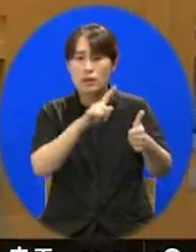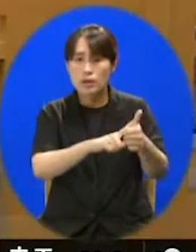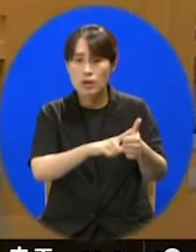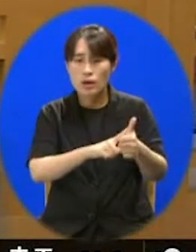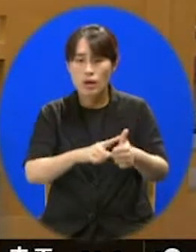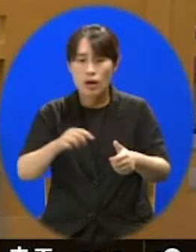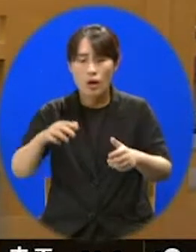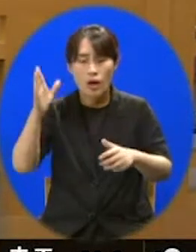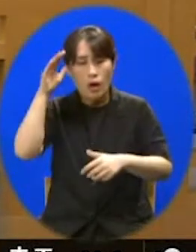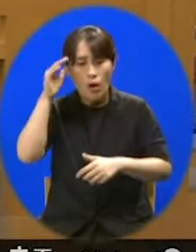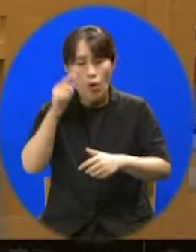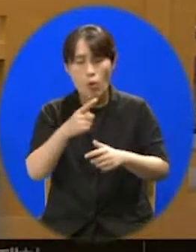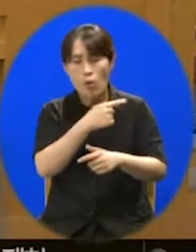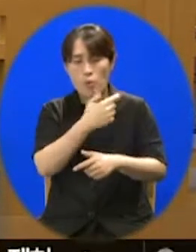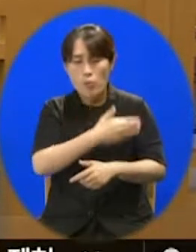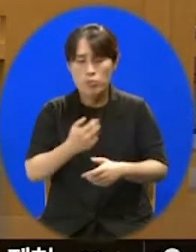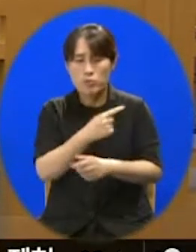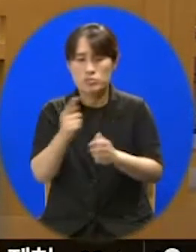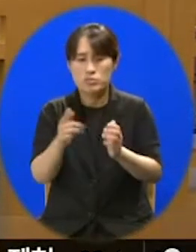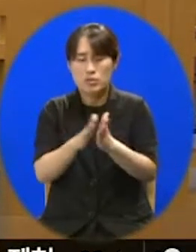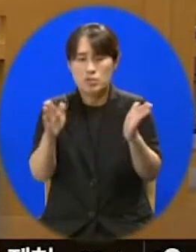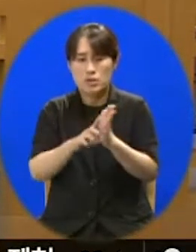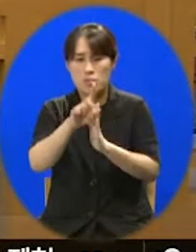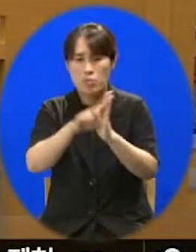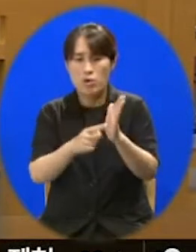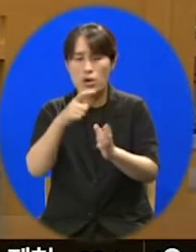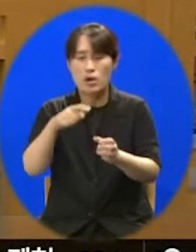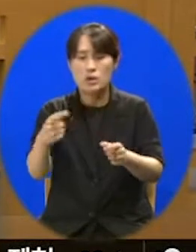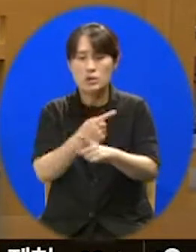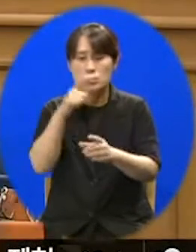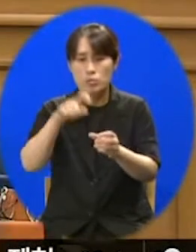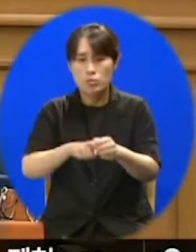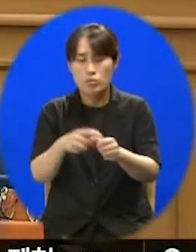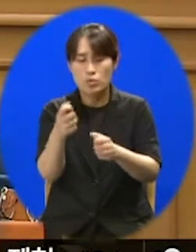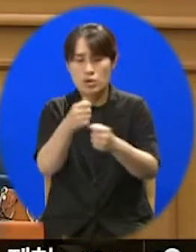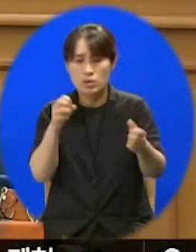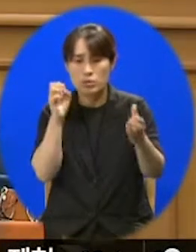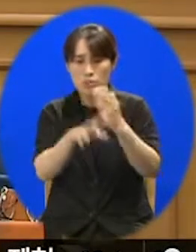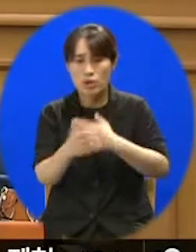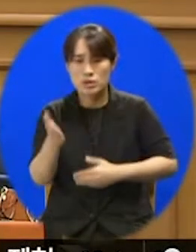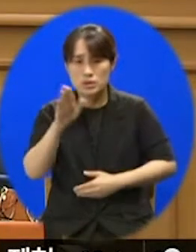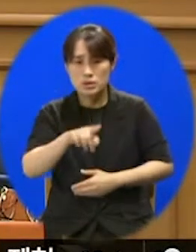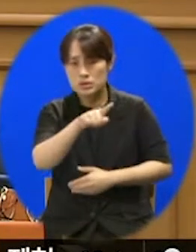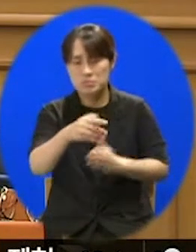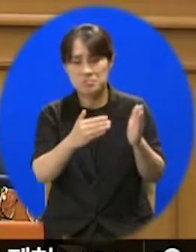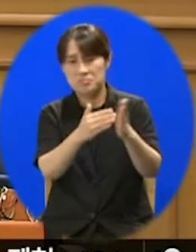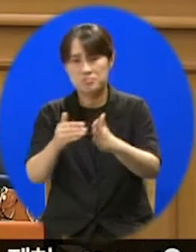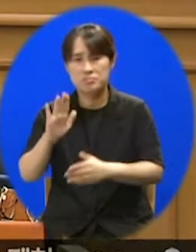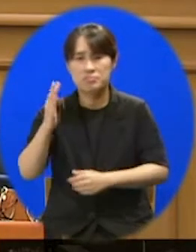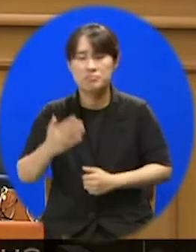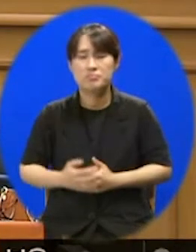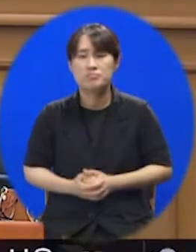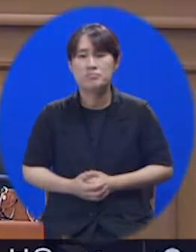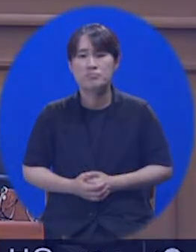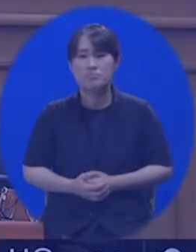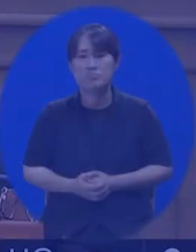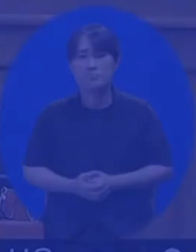유기견의 열사병에 걸려 채원을 내리기 위해 치료목적으로 냉동고에 넣었다 고 주장했지만 받아들여지지 않았습니다